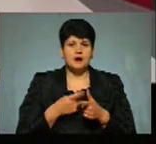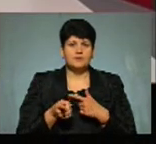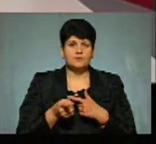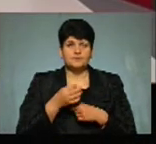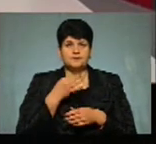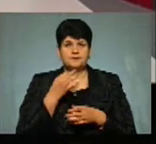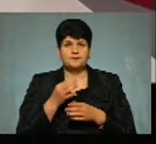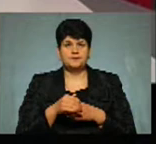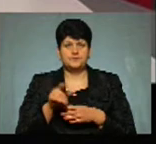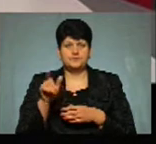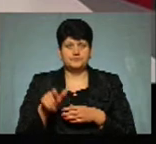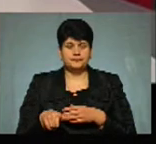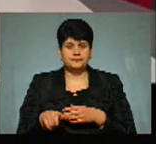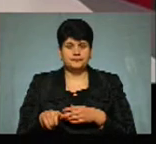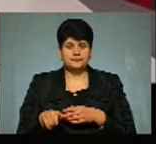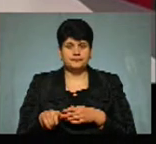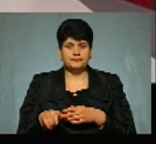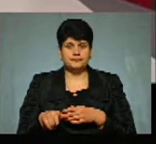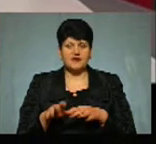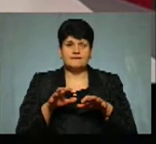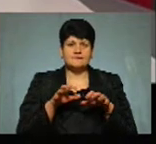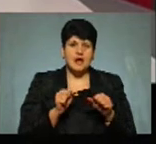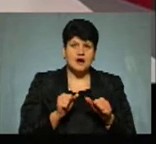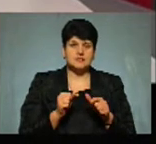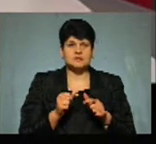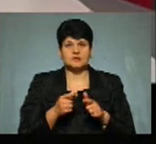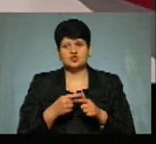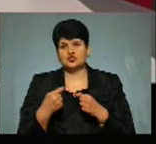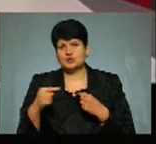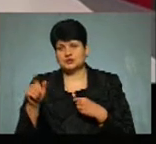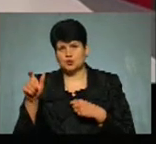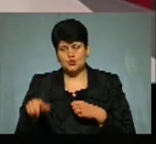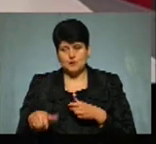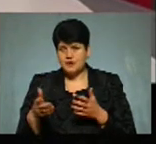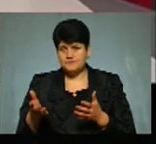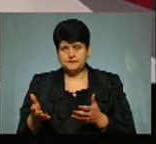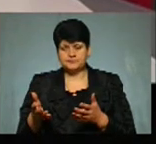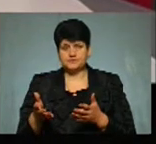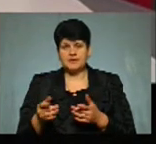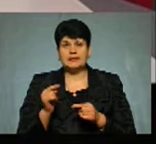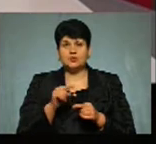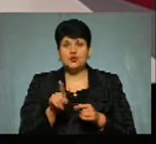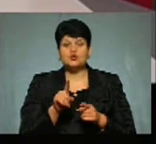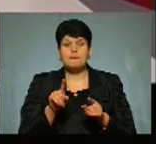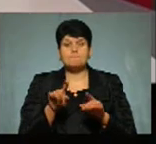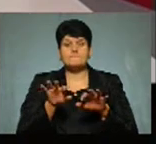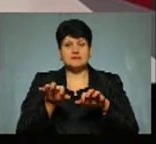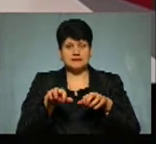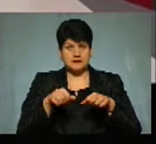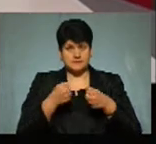тобто, або відповідальна особа, тобто, чи власник, чи інша особа. Для того, щоб повернути свій